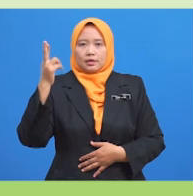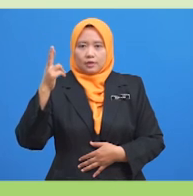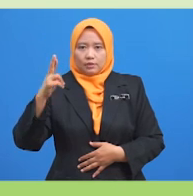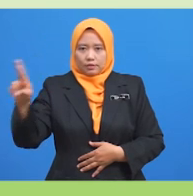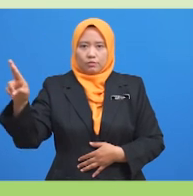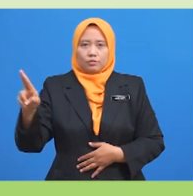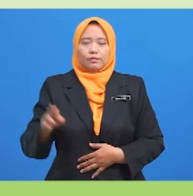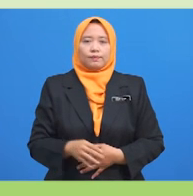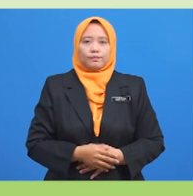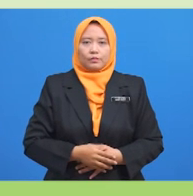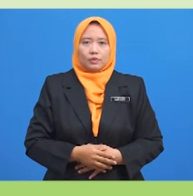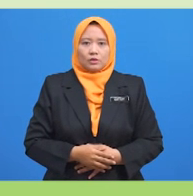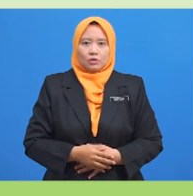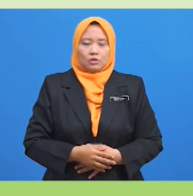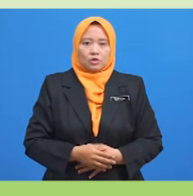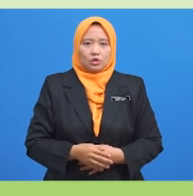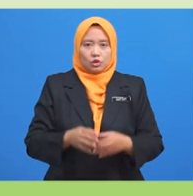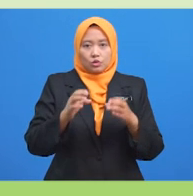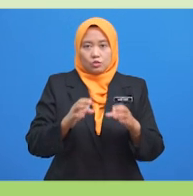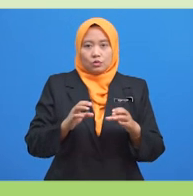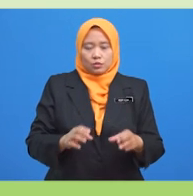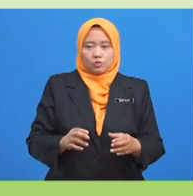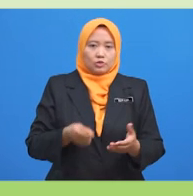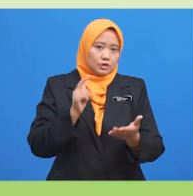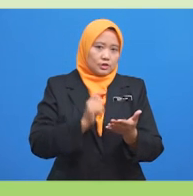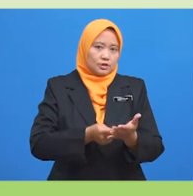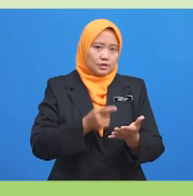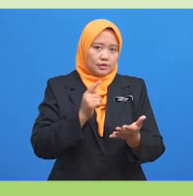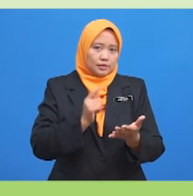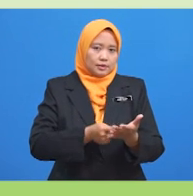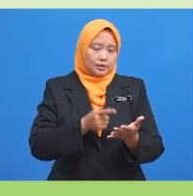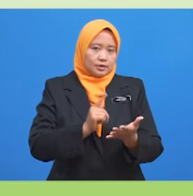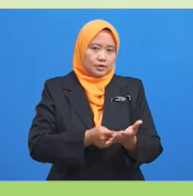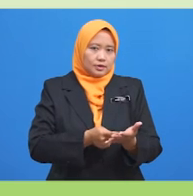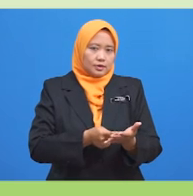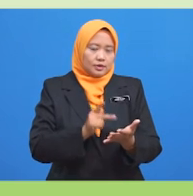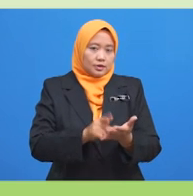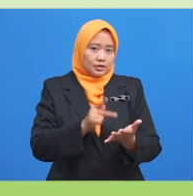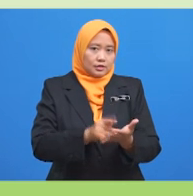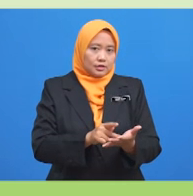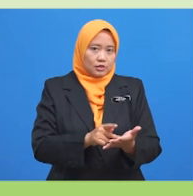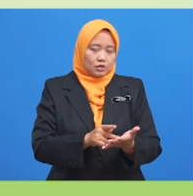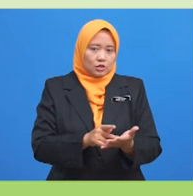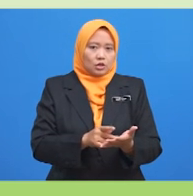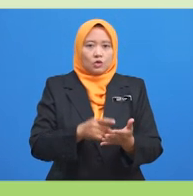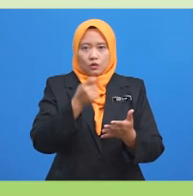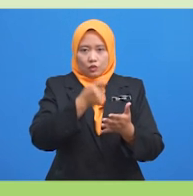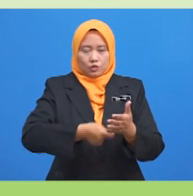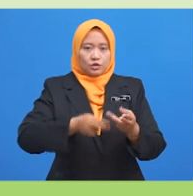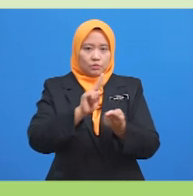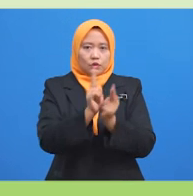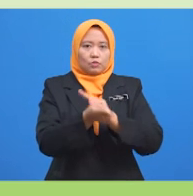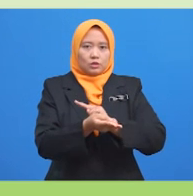RM29,000. Murid-murid, cuba hitungkan kos berubah kedai tersebut. Dalam maklumat yang diberi, kos berubah